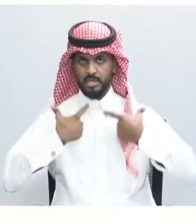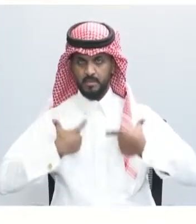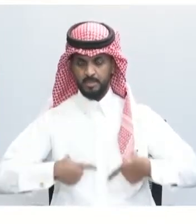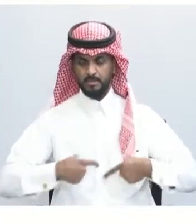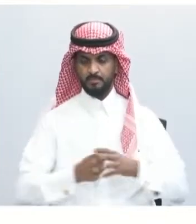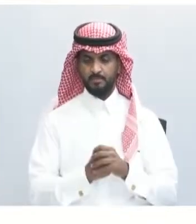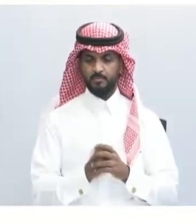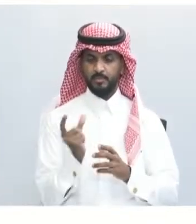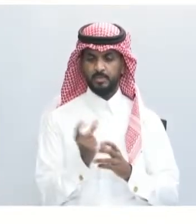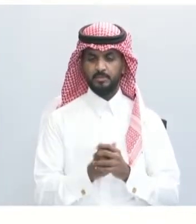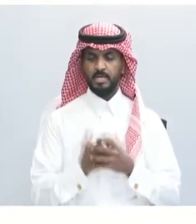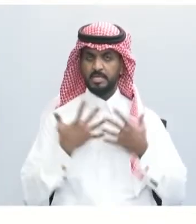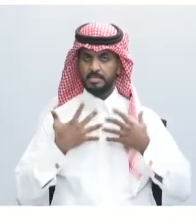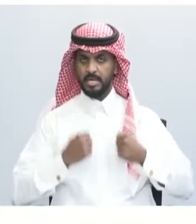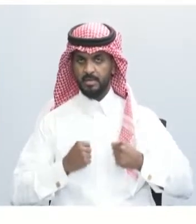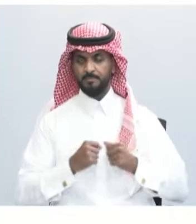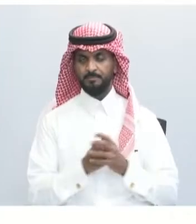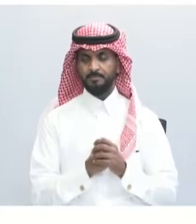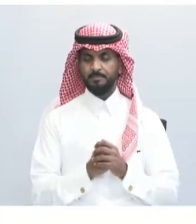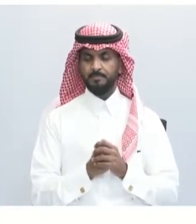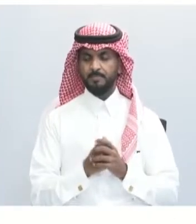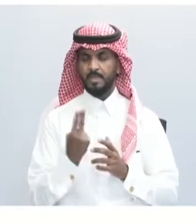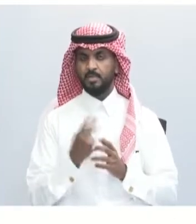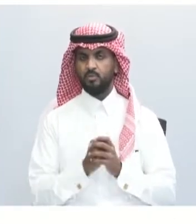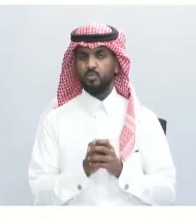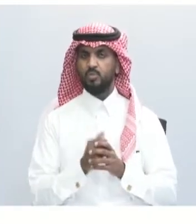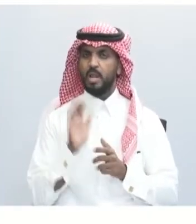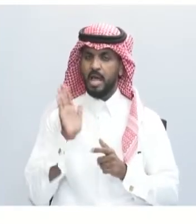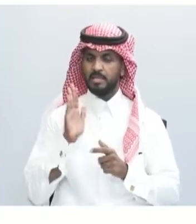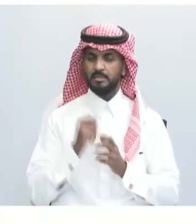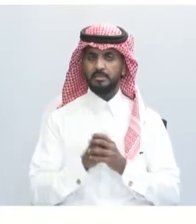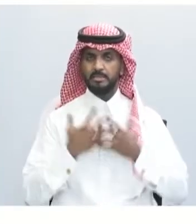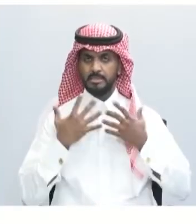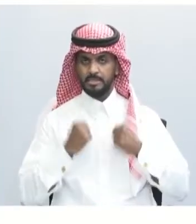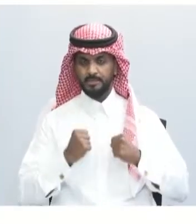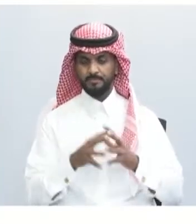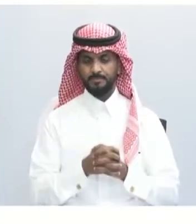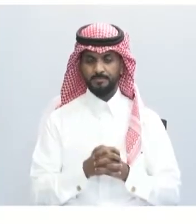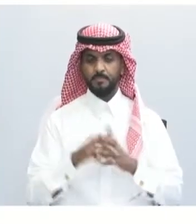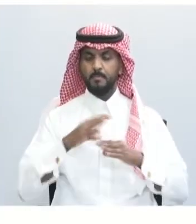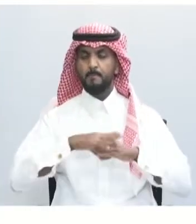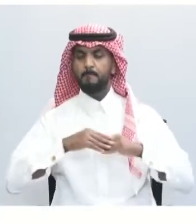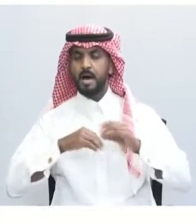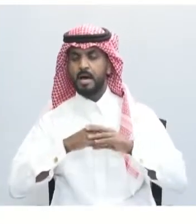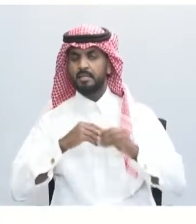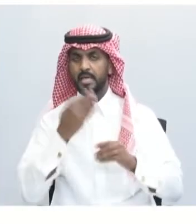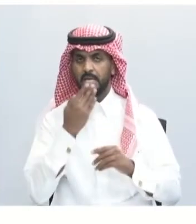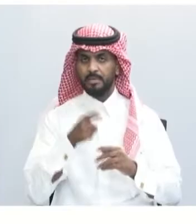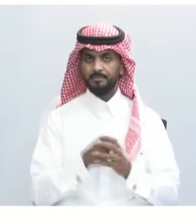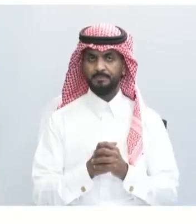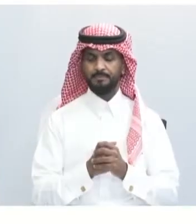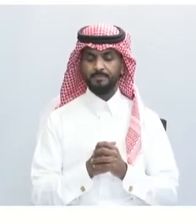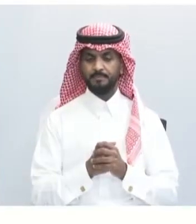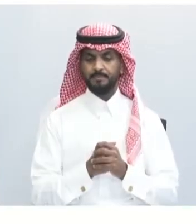المفردات الصحه والعادات الصحيه مهاره القراءه في هذا الدرس هي